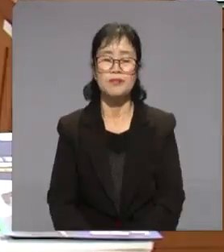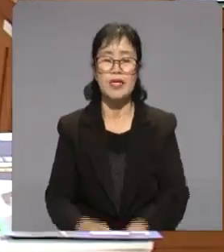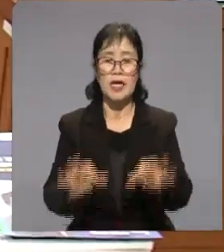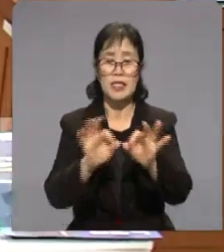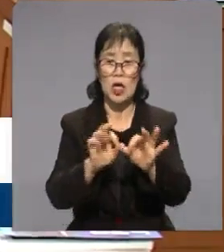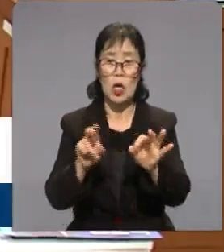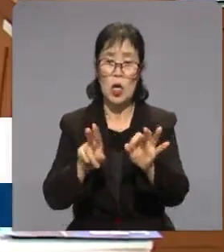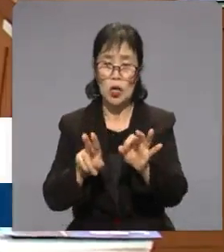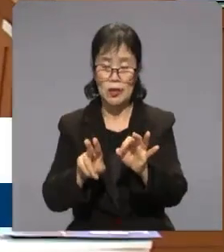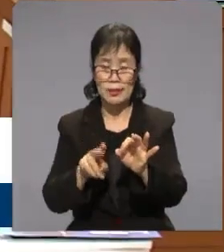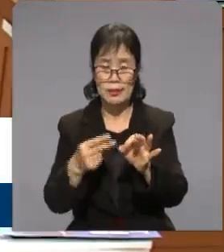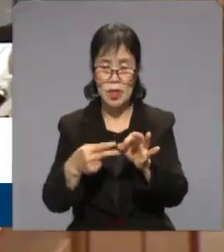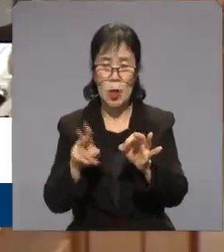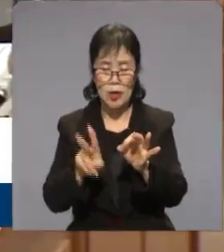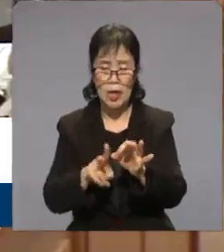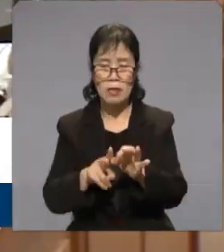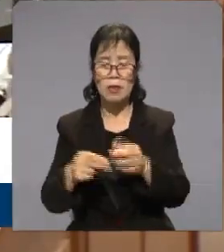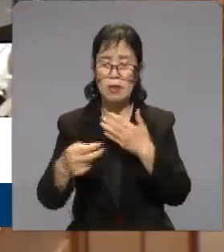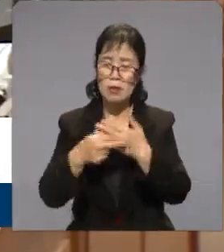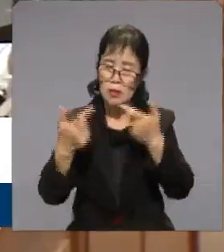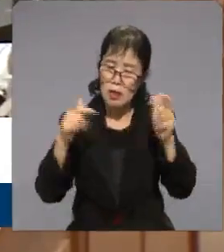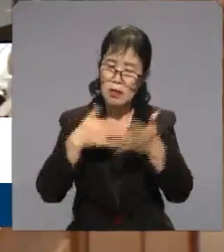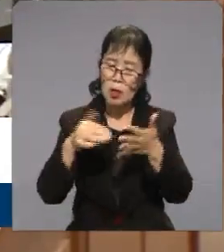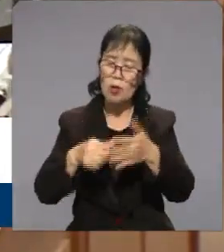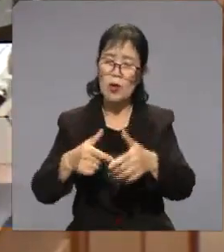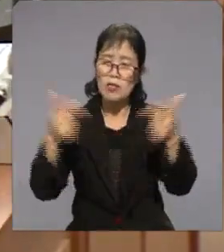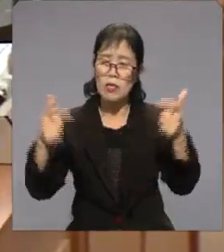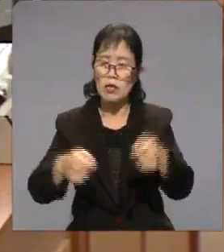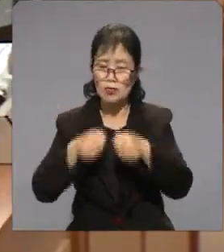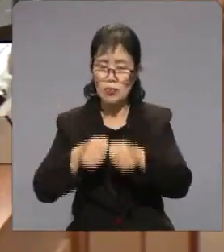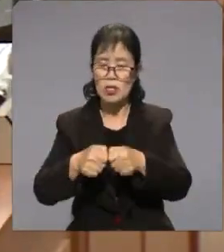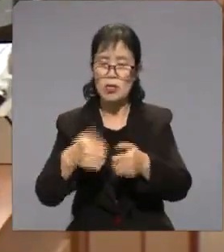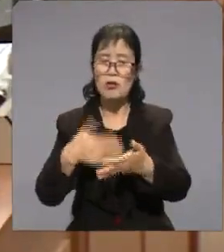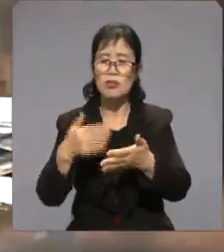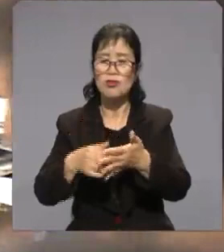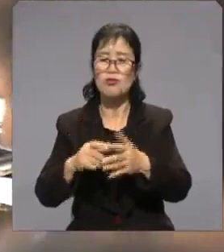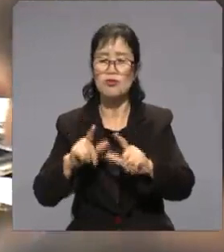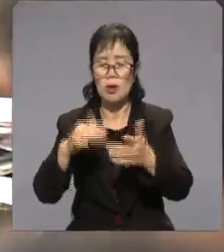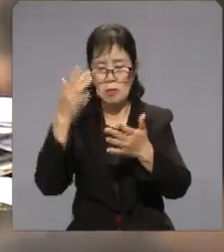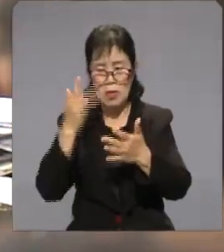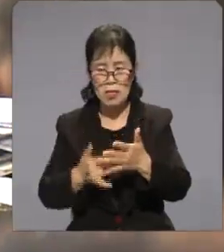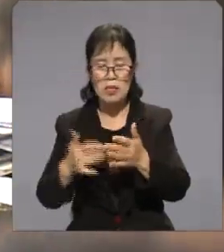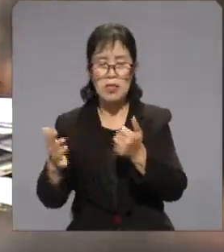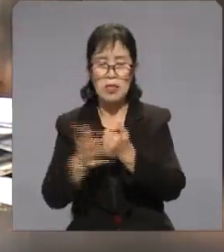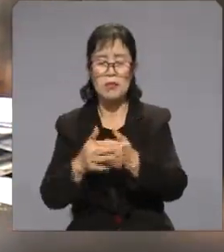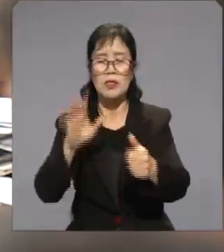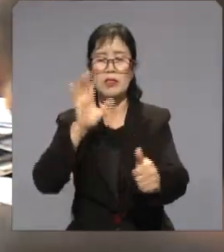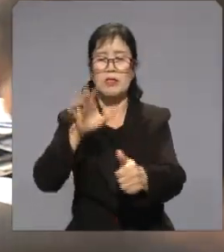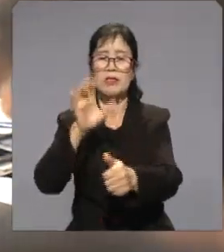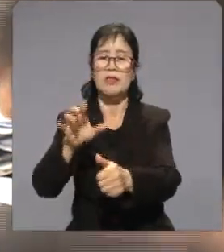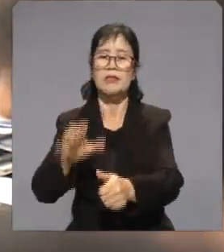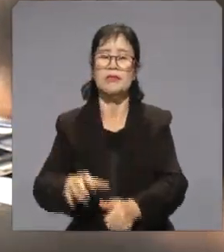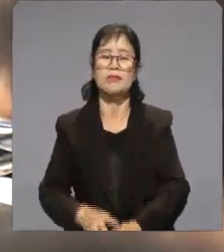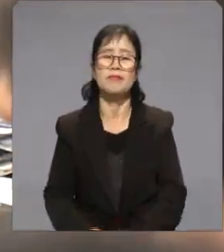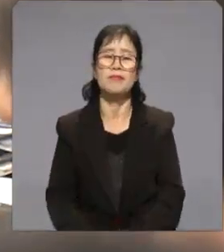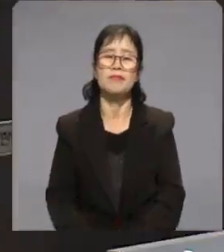여야는 정부의 의대 정원 확대안에 구체적인 증원 규모가 빠진 점을 한 목소리로